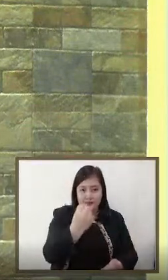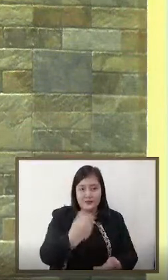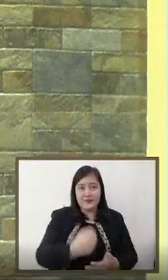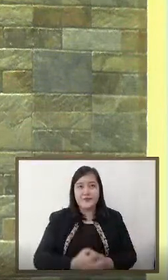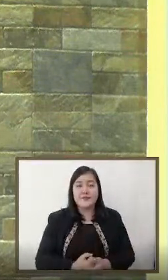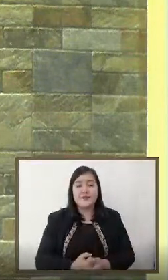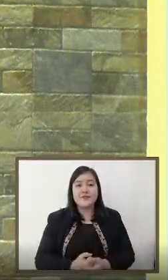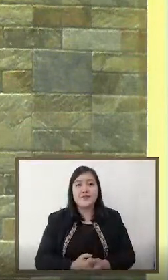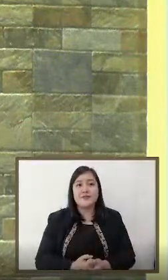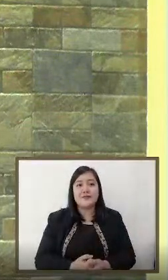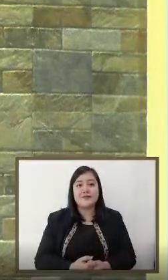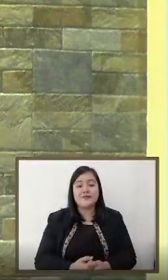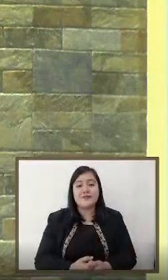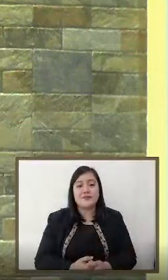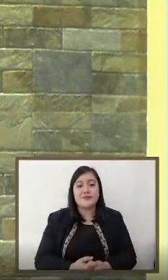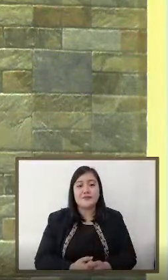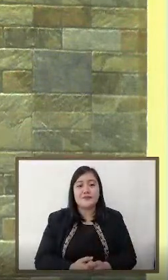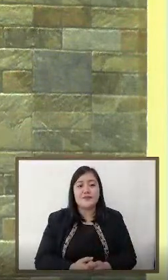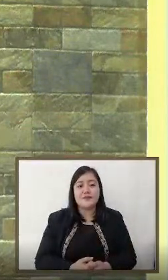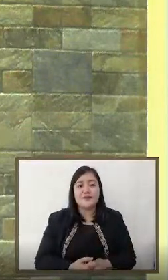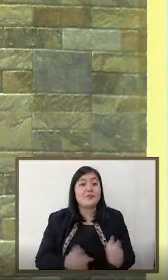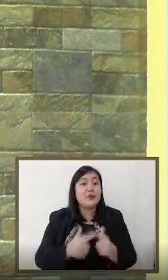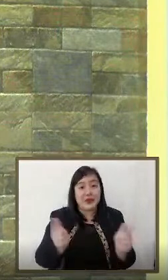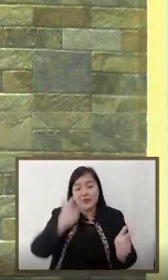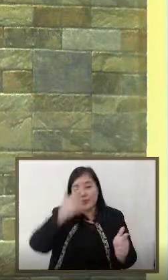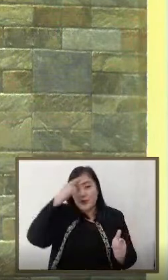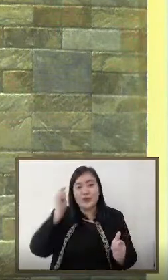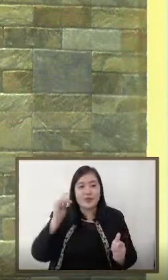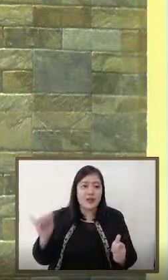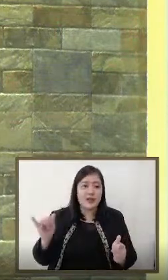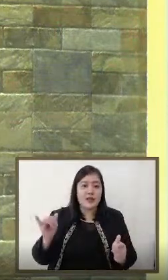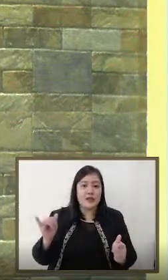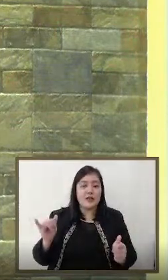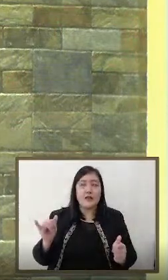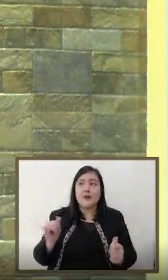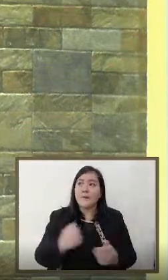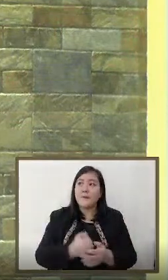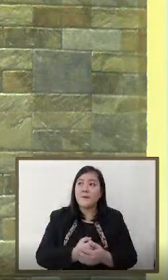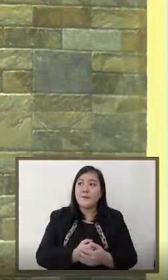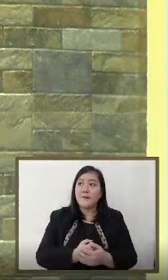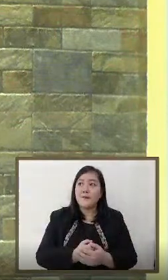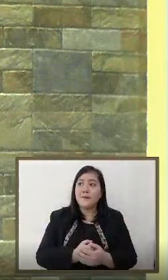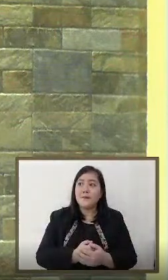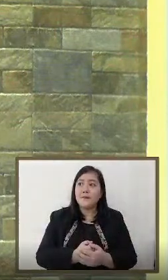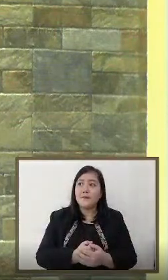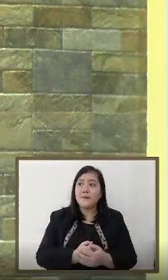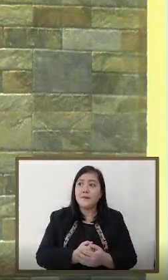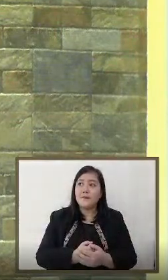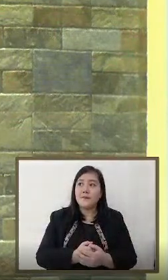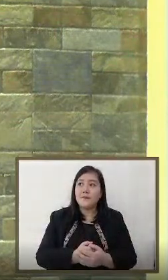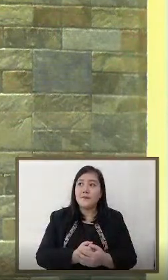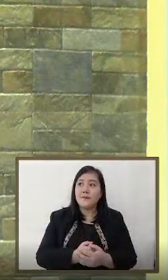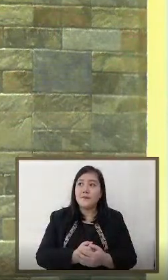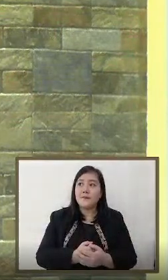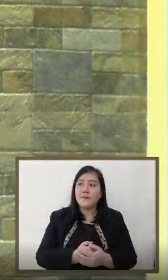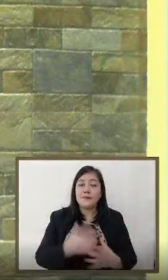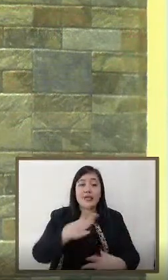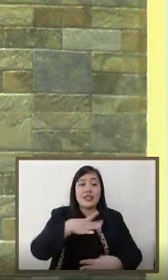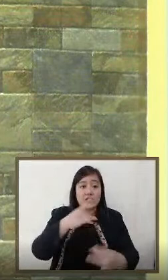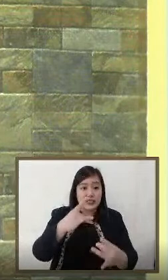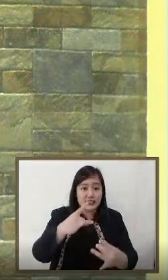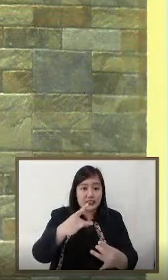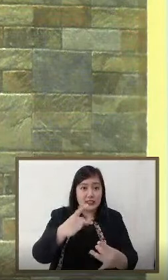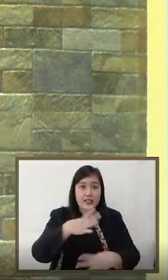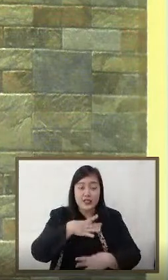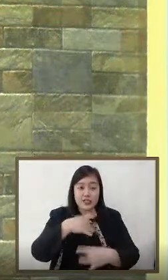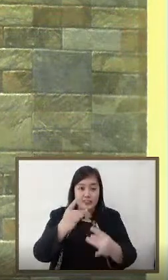ka-interested sa mga lessons namin. And ayun, siguro grabe yung preparation ng Panginoon sa akin kasi kaya